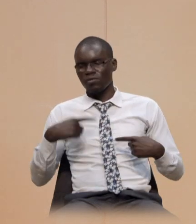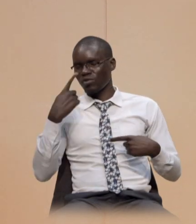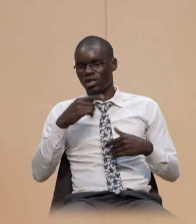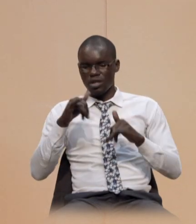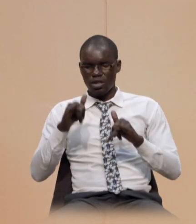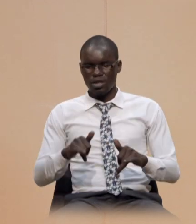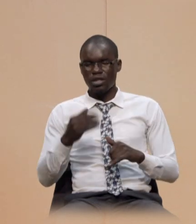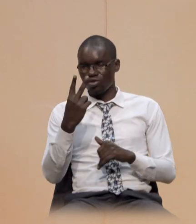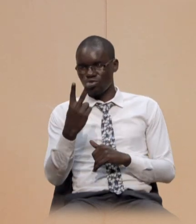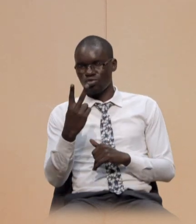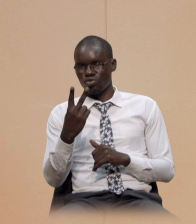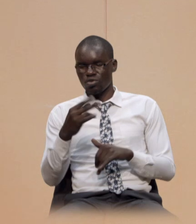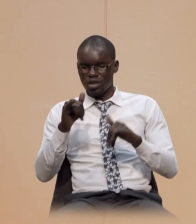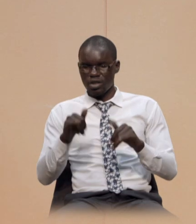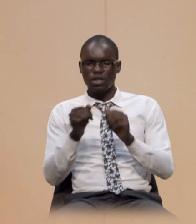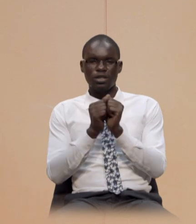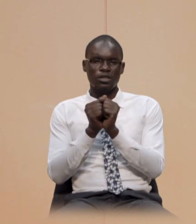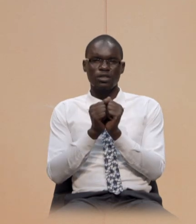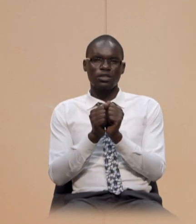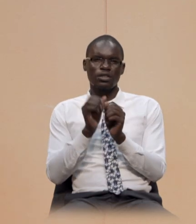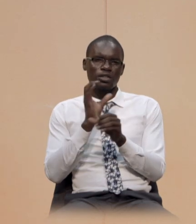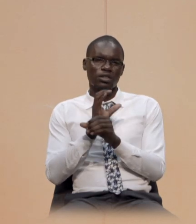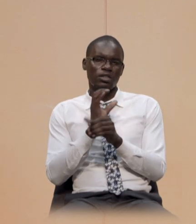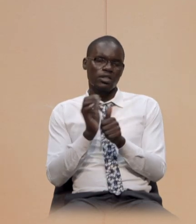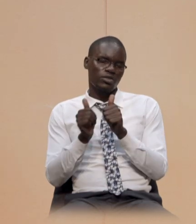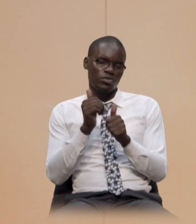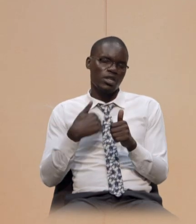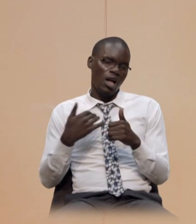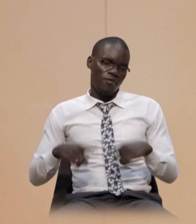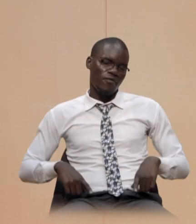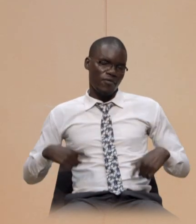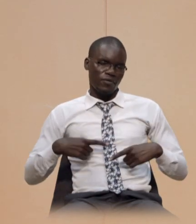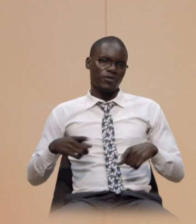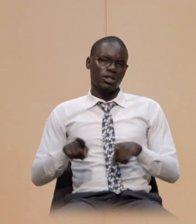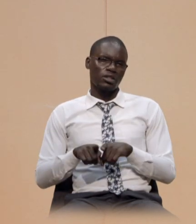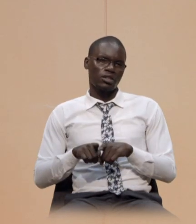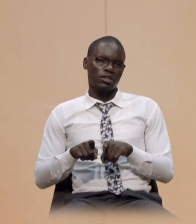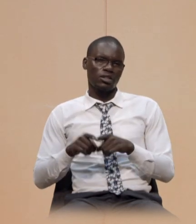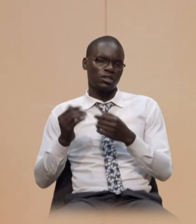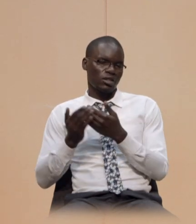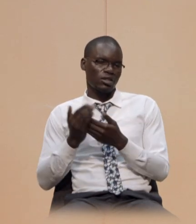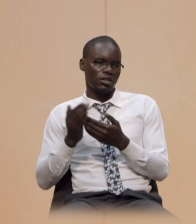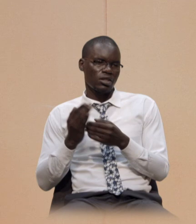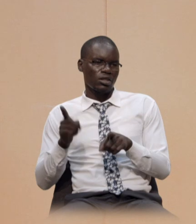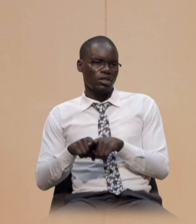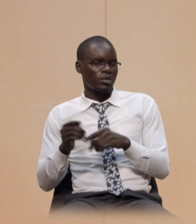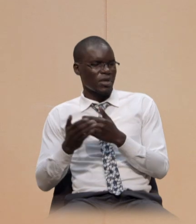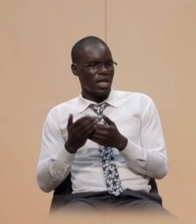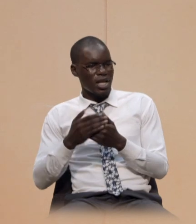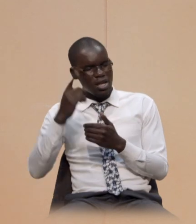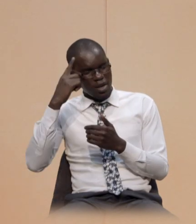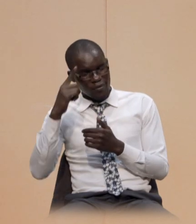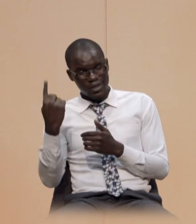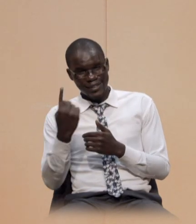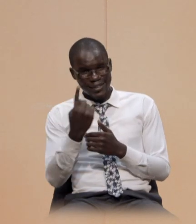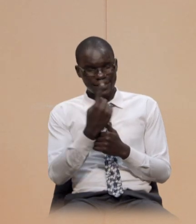pamoja. Kwa hivyo kanisa iliyo na afya pia ni kanisa ambalo linajali hawa single, hawa